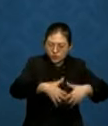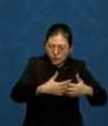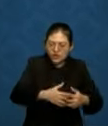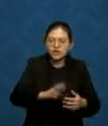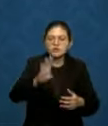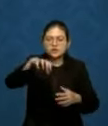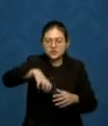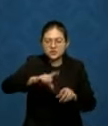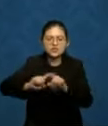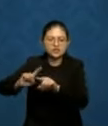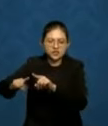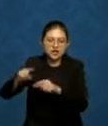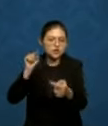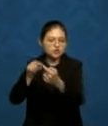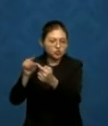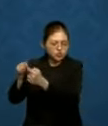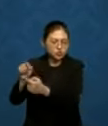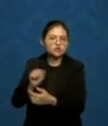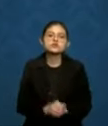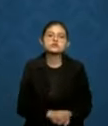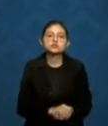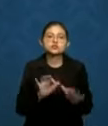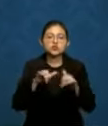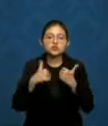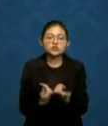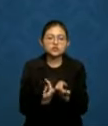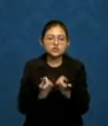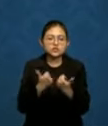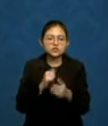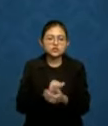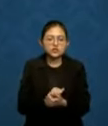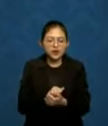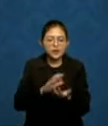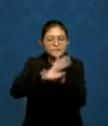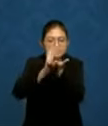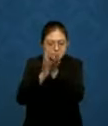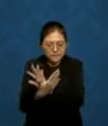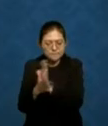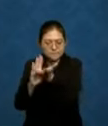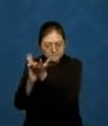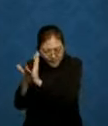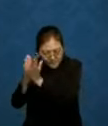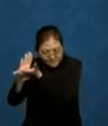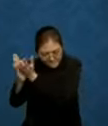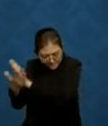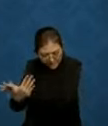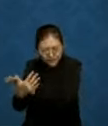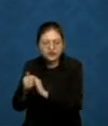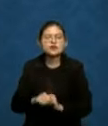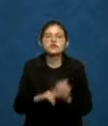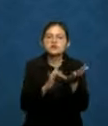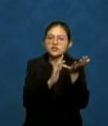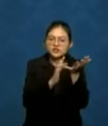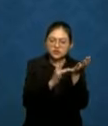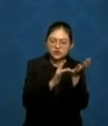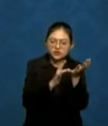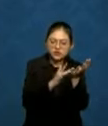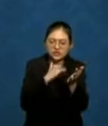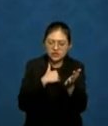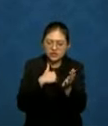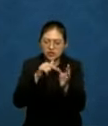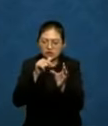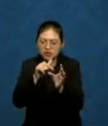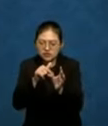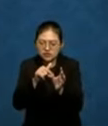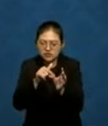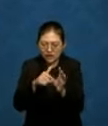เศรษฐกิจซึ่งในปัจจุบันโลกแห่งการทำงานได้มีการเปลี่ยนแปลงไปตามยุคตามสมัยค่ะและเทคโนโลยีได้เริ่มเข้ามามีบท